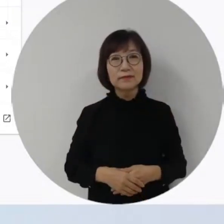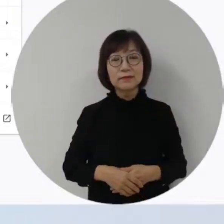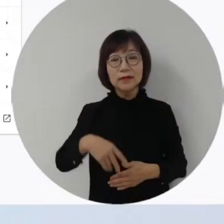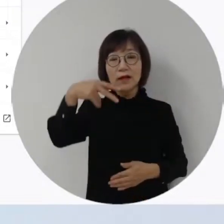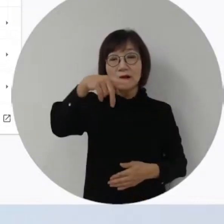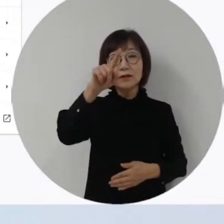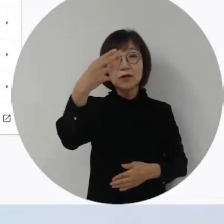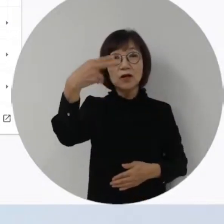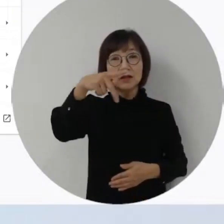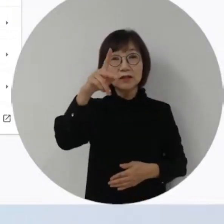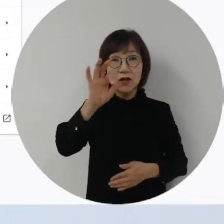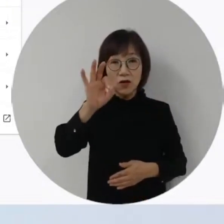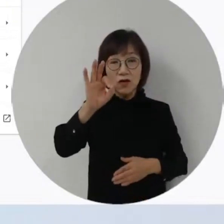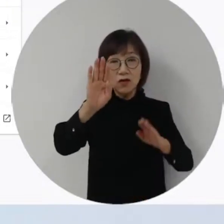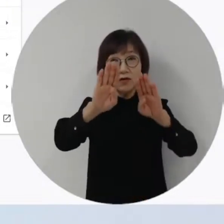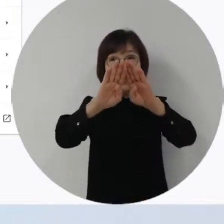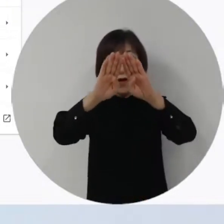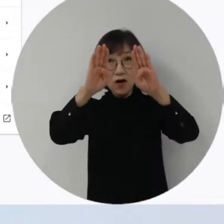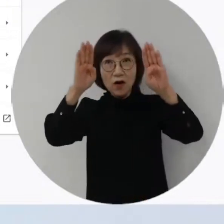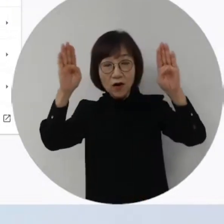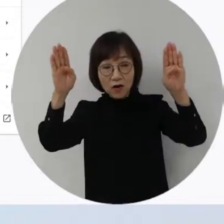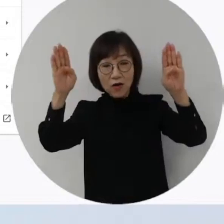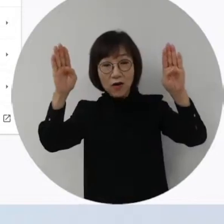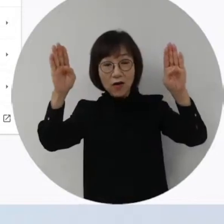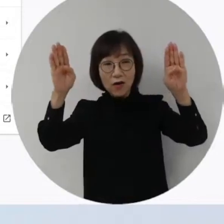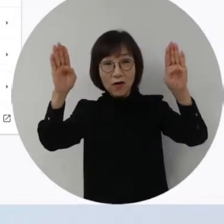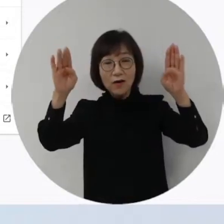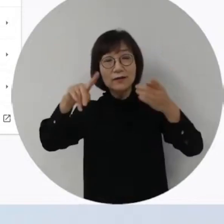왼쪽 항목에서 시작 그룹 클릭해 줍니다.